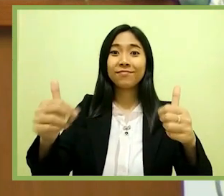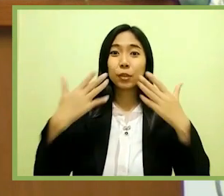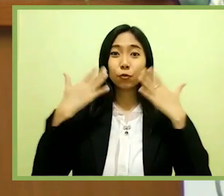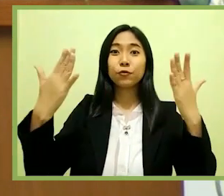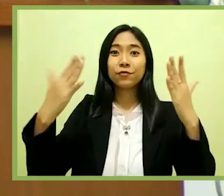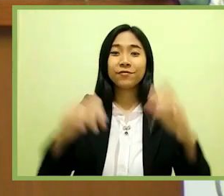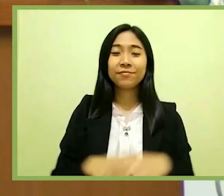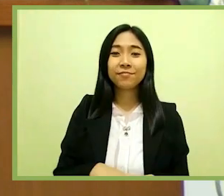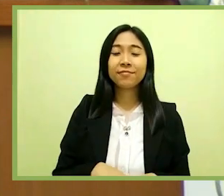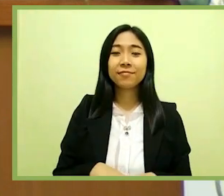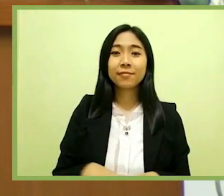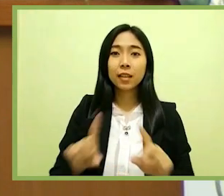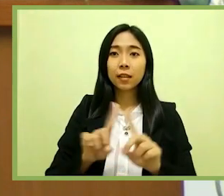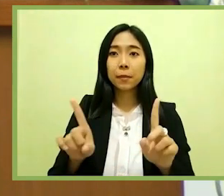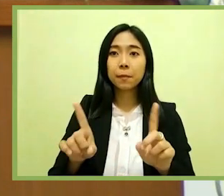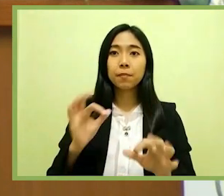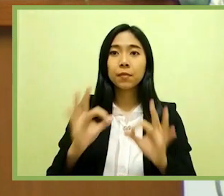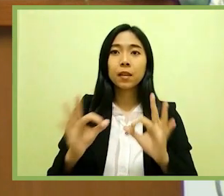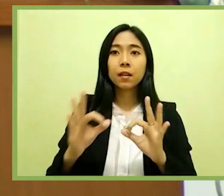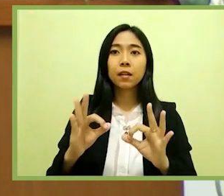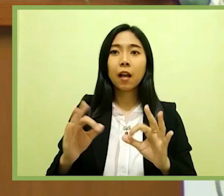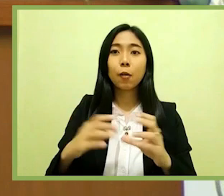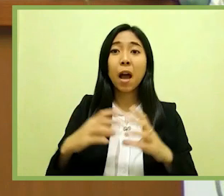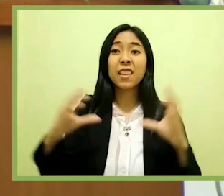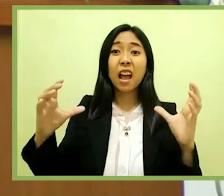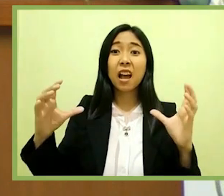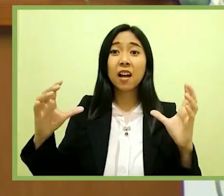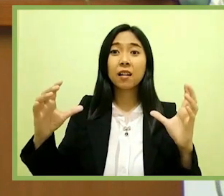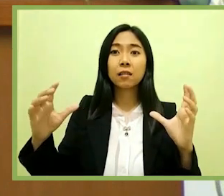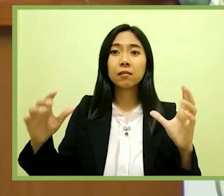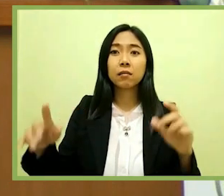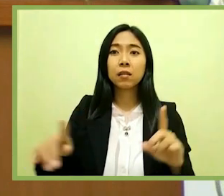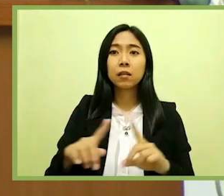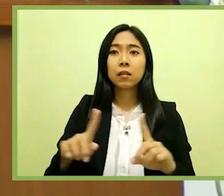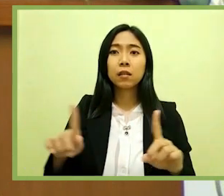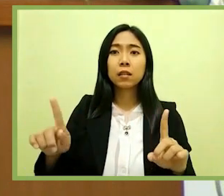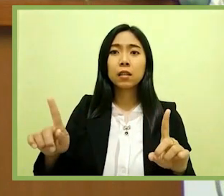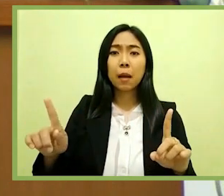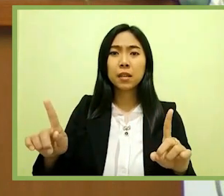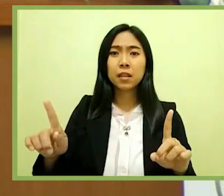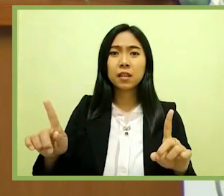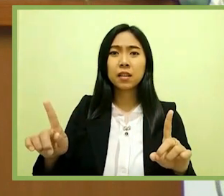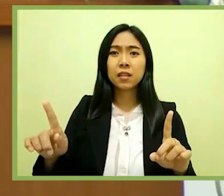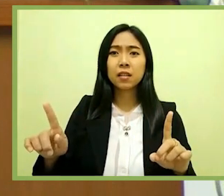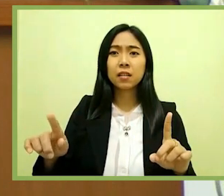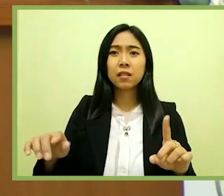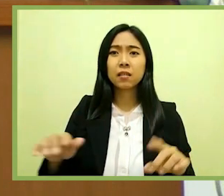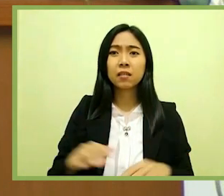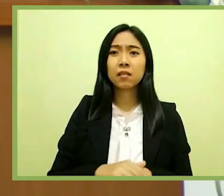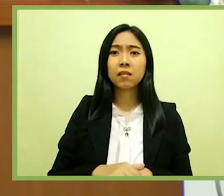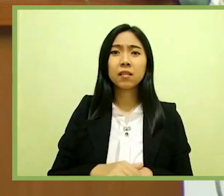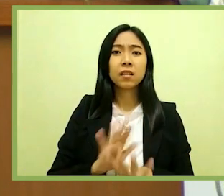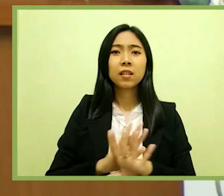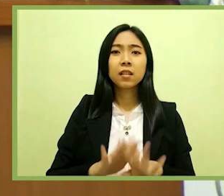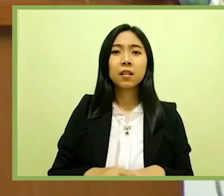ya. Tetapi kalau jumlahnya banyak, namun kehadiran yang banyak itu tidak ikut